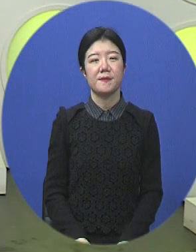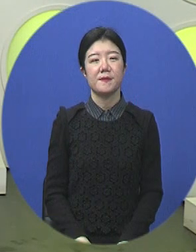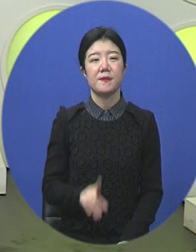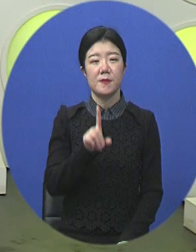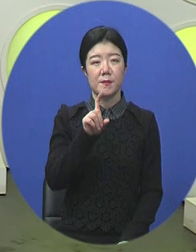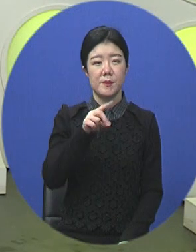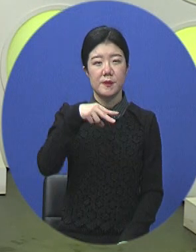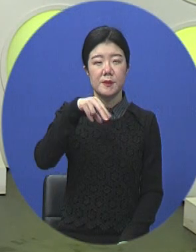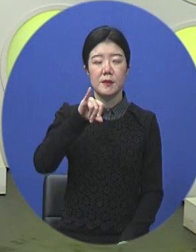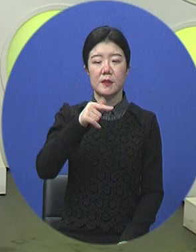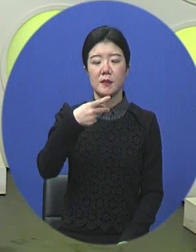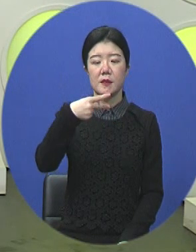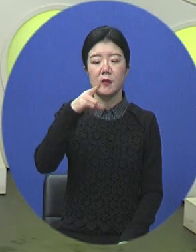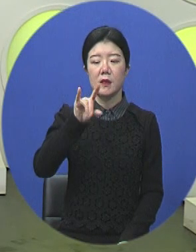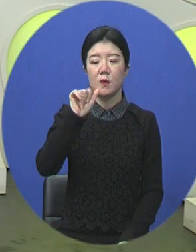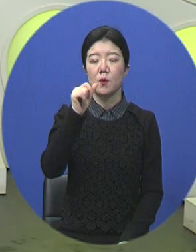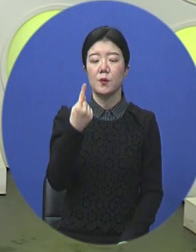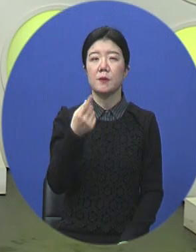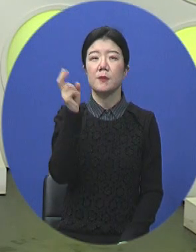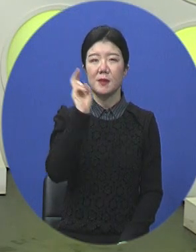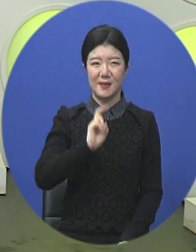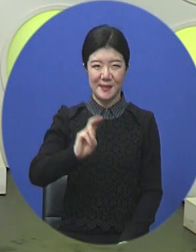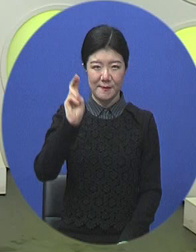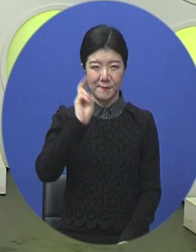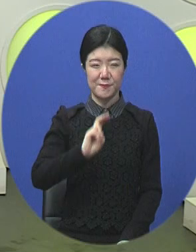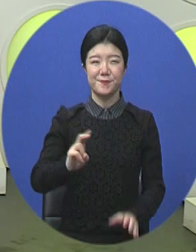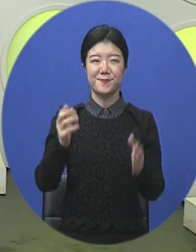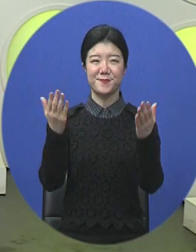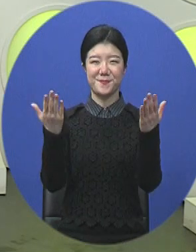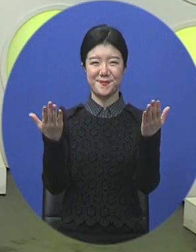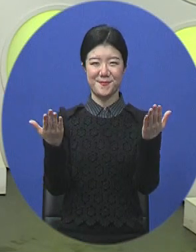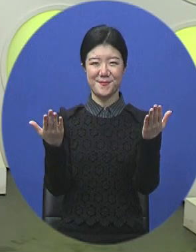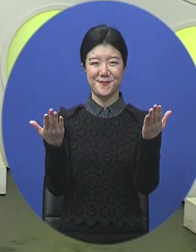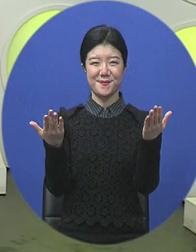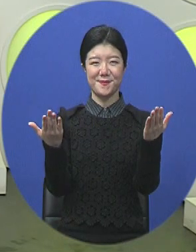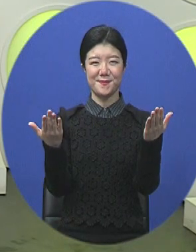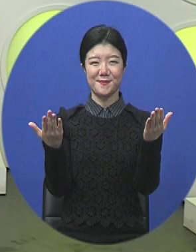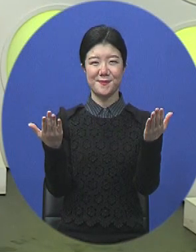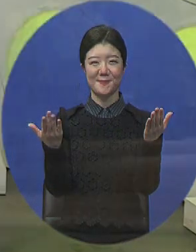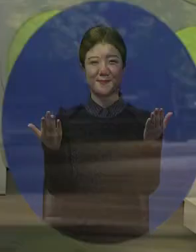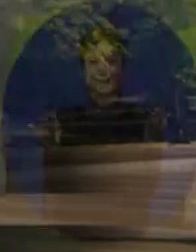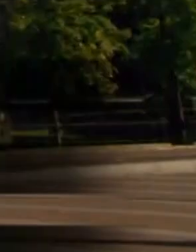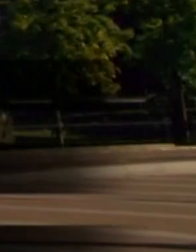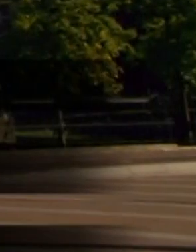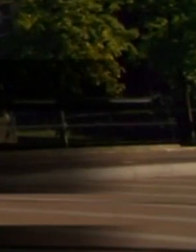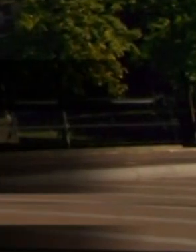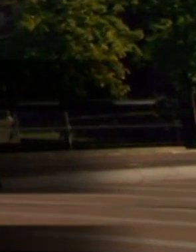참가번호 11번, 신대호 아버님이 부르십니다. 사나이 첫사랑.